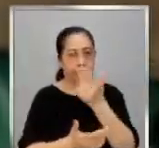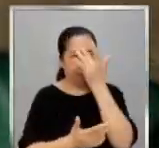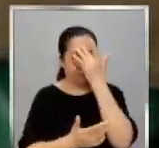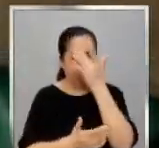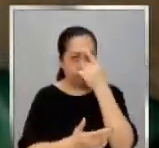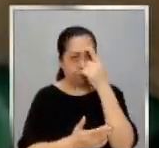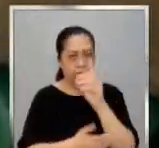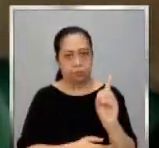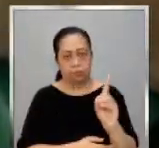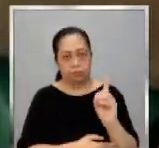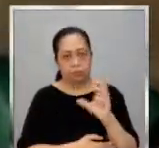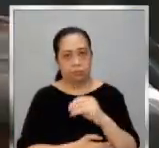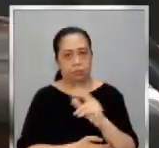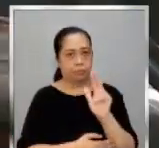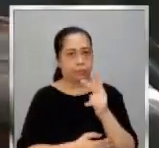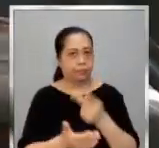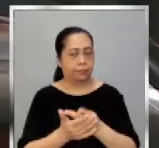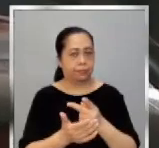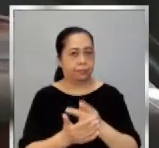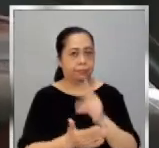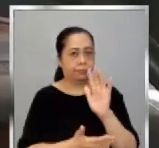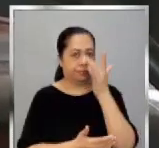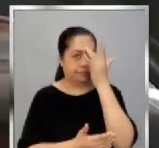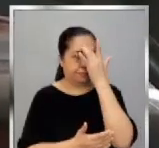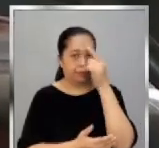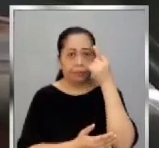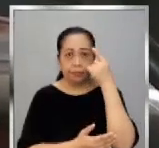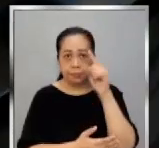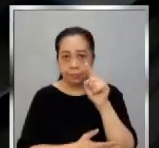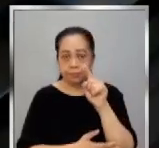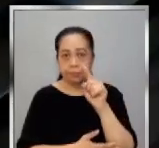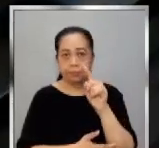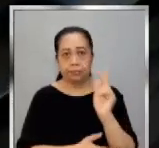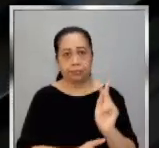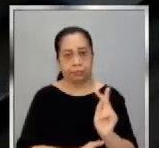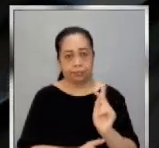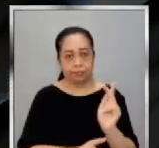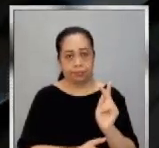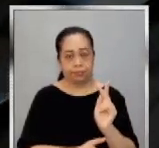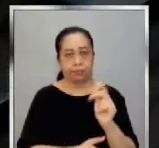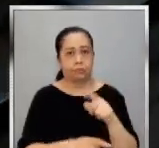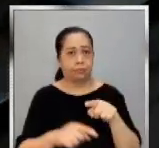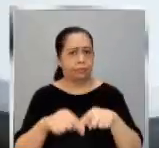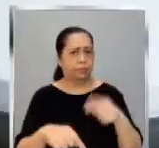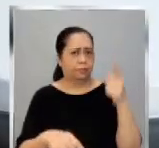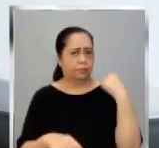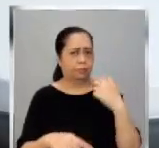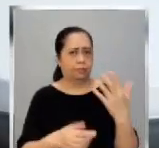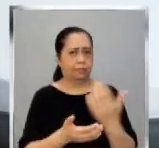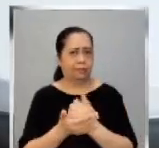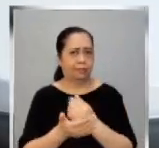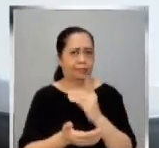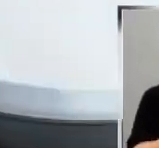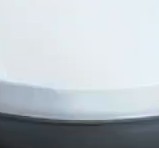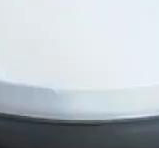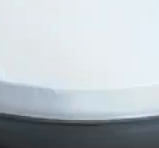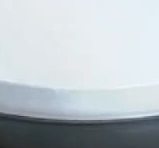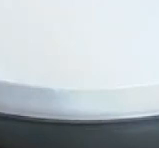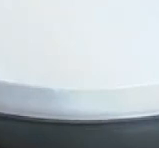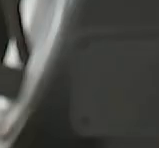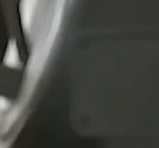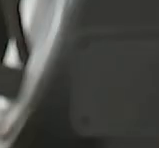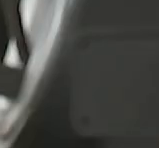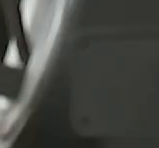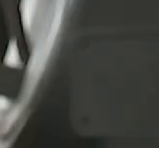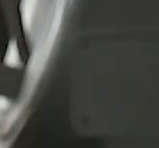diesel. 3 pesos and 5 centavos naman para sa kerosene. Batay sa datos na nakalap ng GMA Integrated News Research,